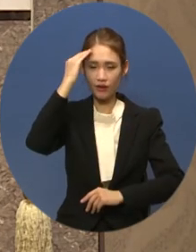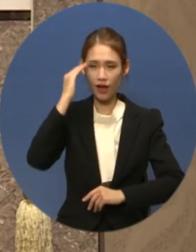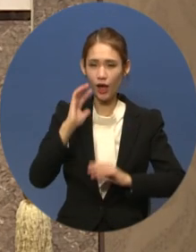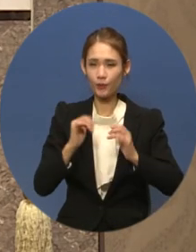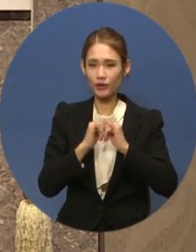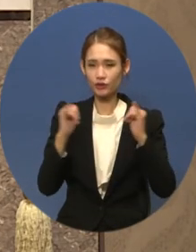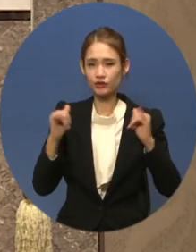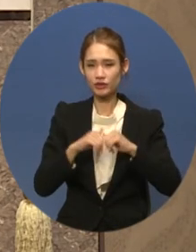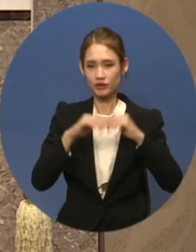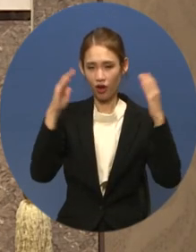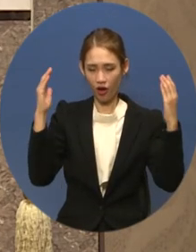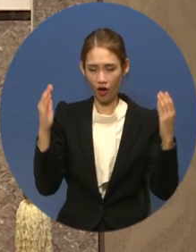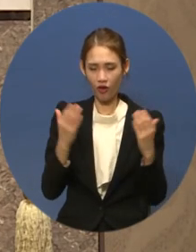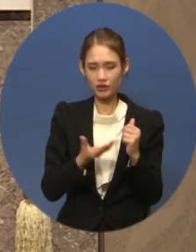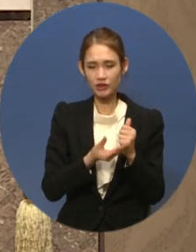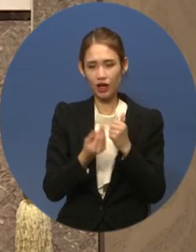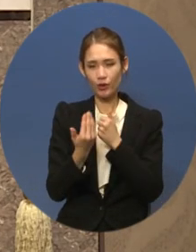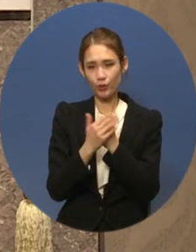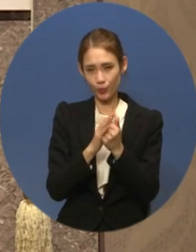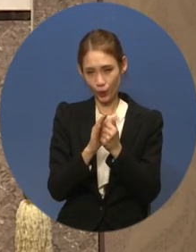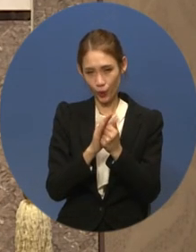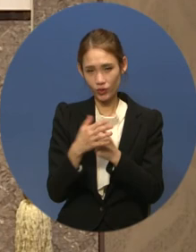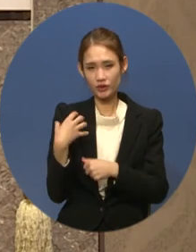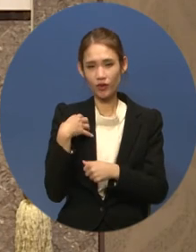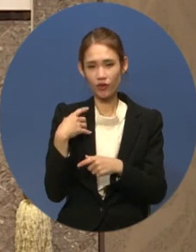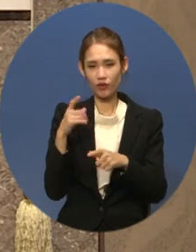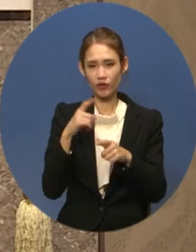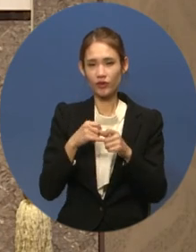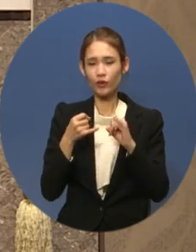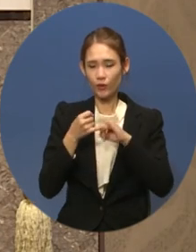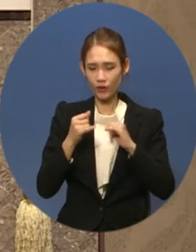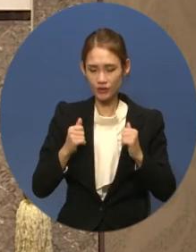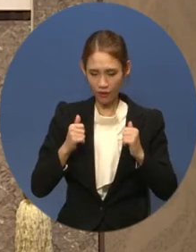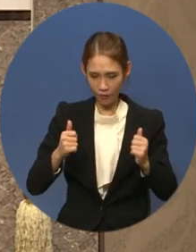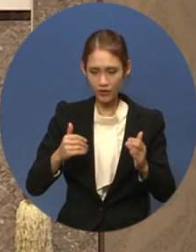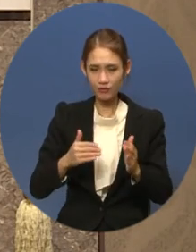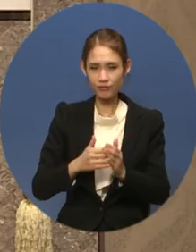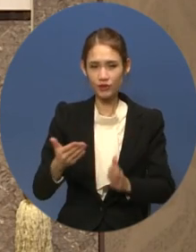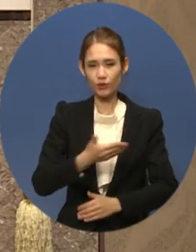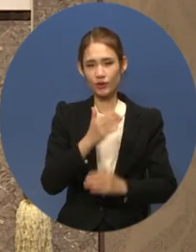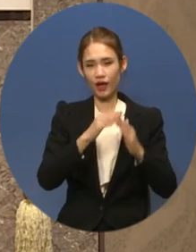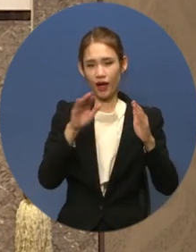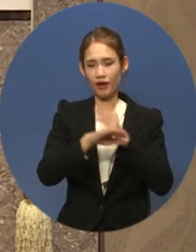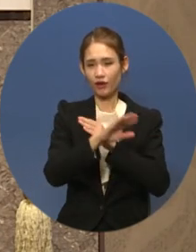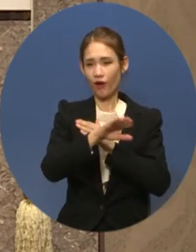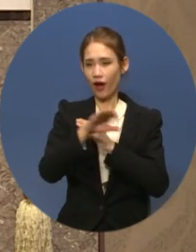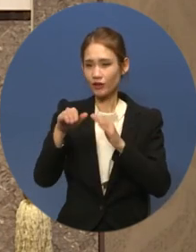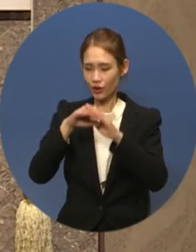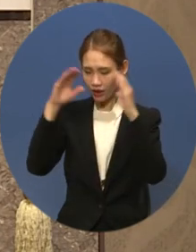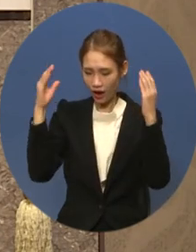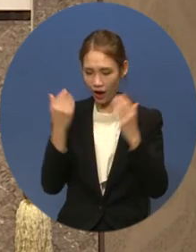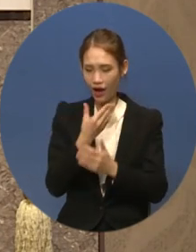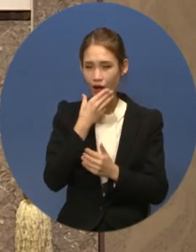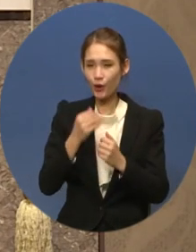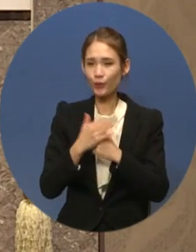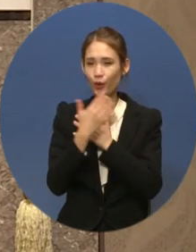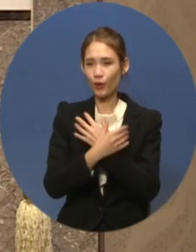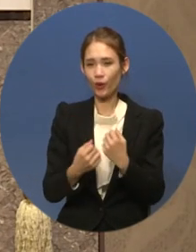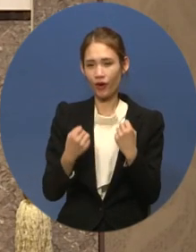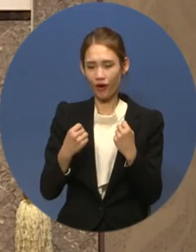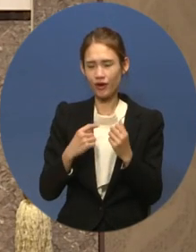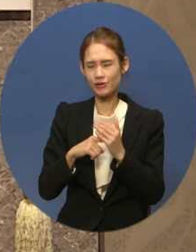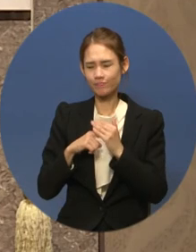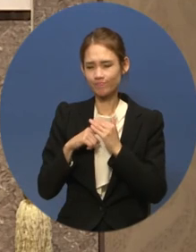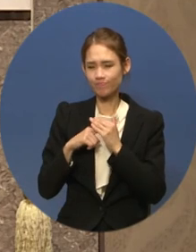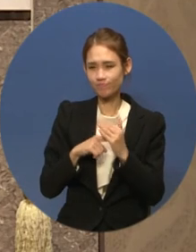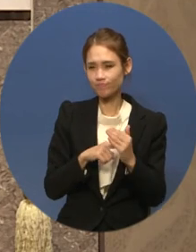국민 정체를 모시는 역할 절대 소홀히 하지 않겠습니다 여러분들 가족 모두 행복하시고 요 건강하게 위기를